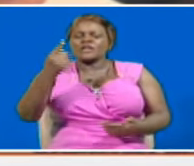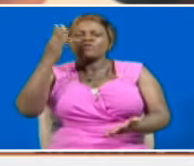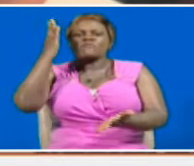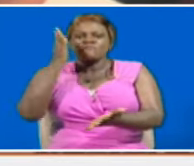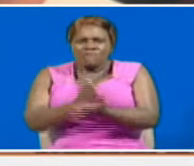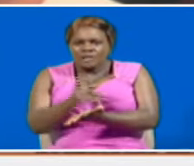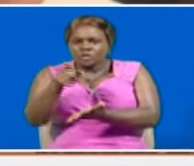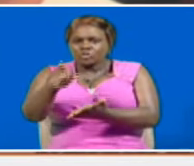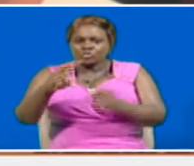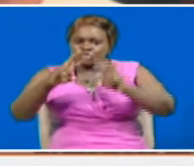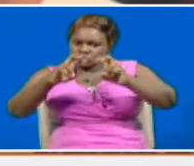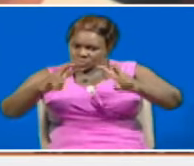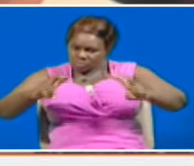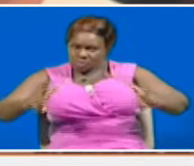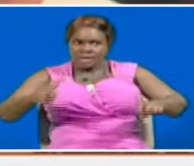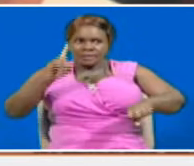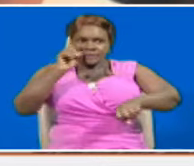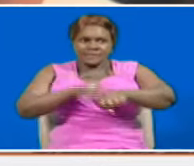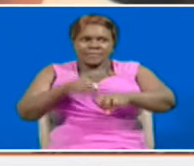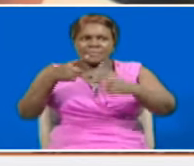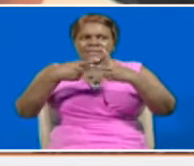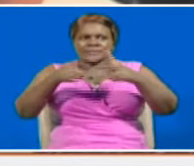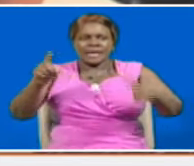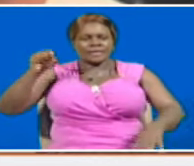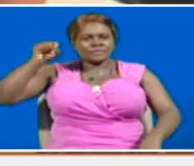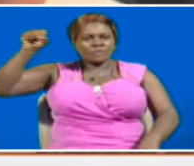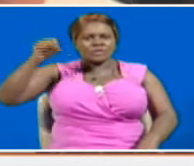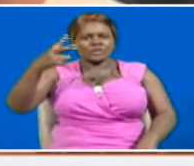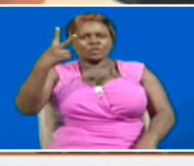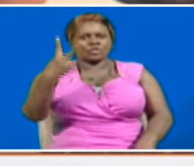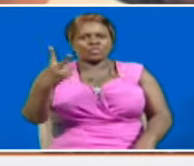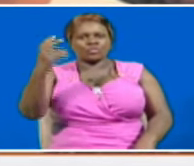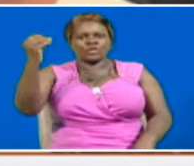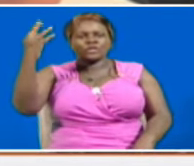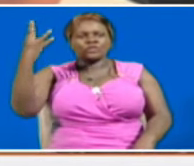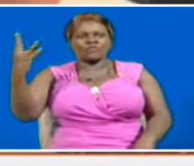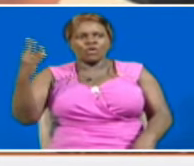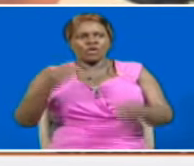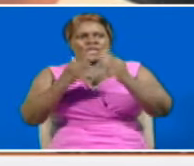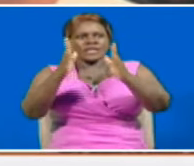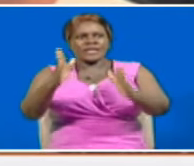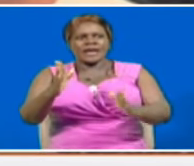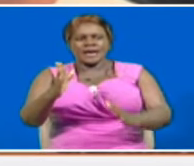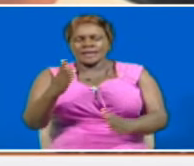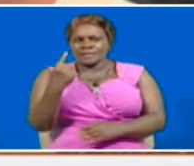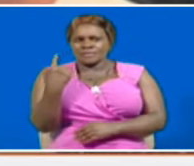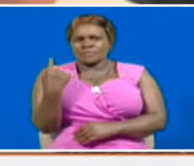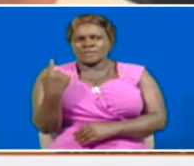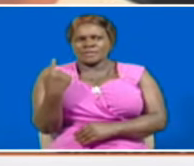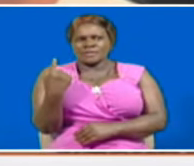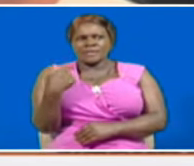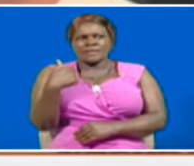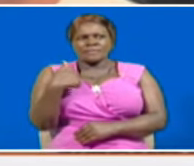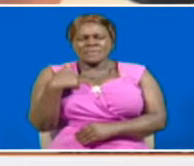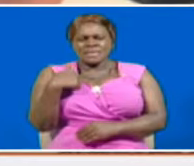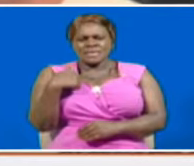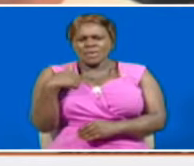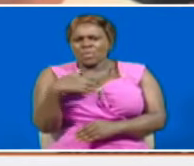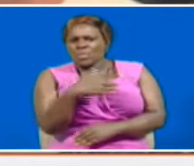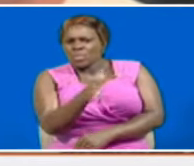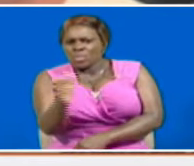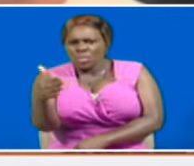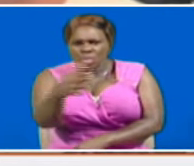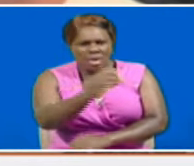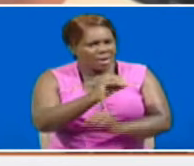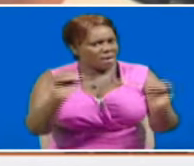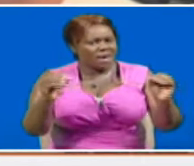check. When I began my politics in 2004, my leader has just been one. Sijateleza,